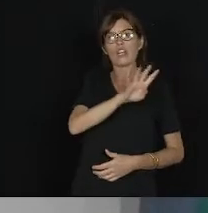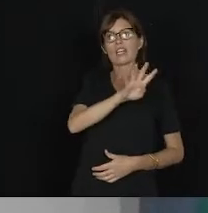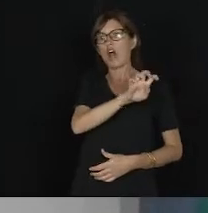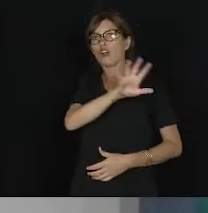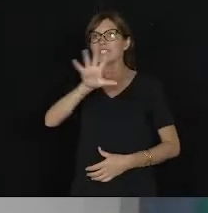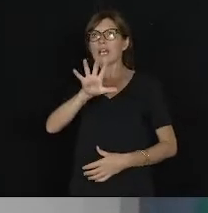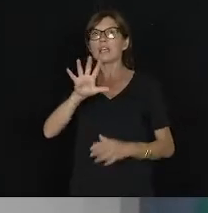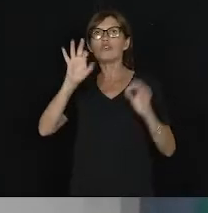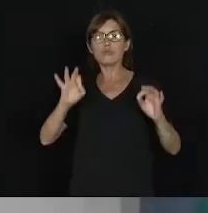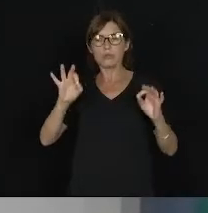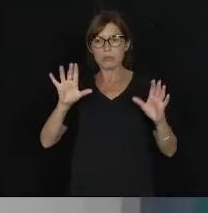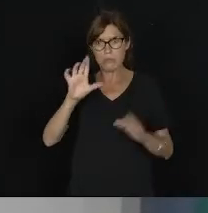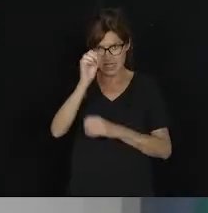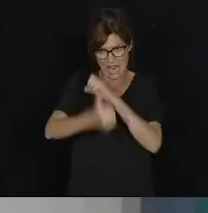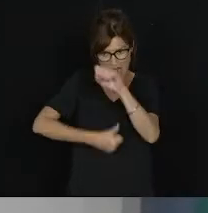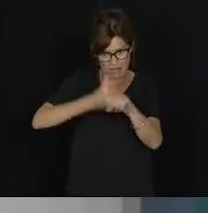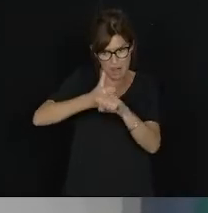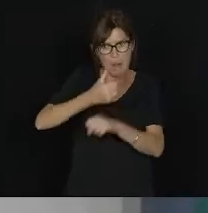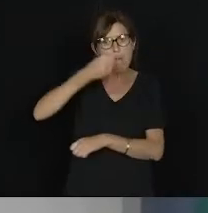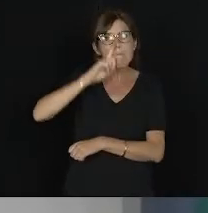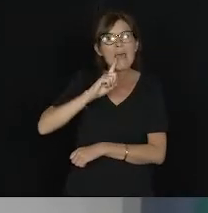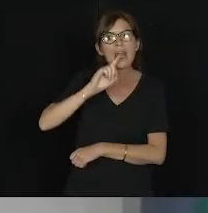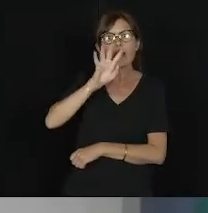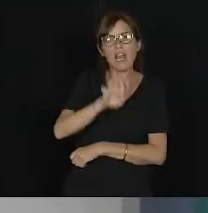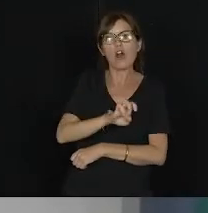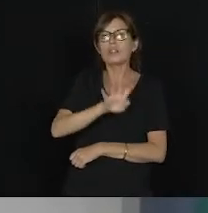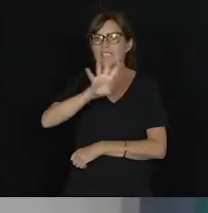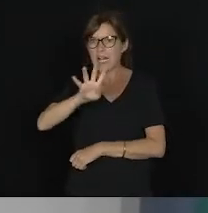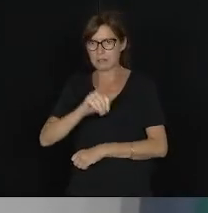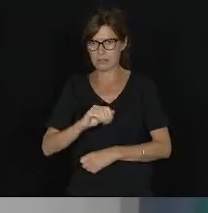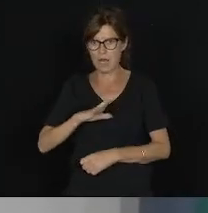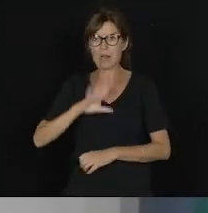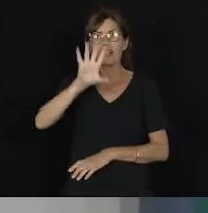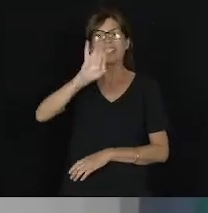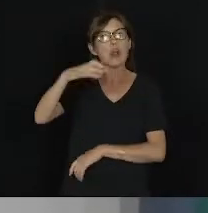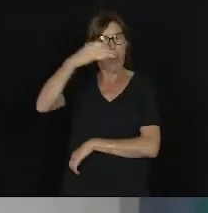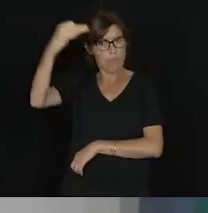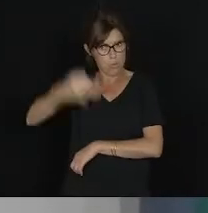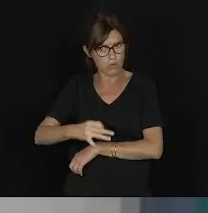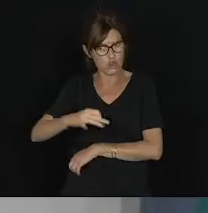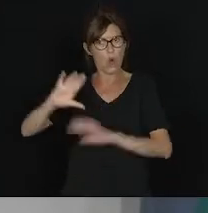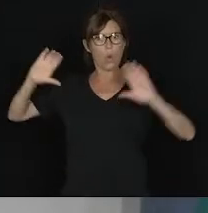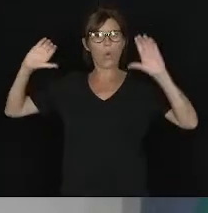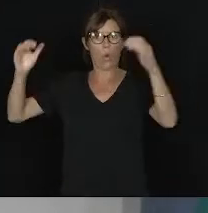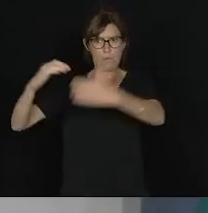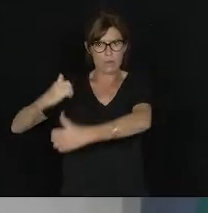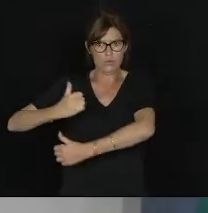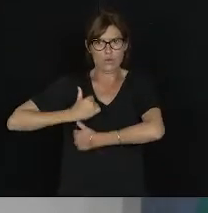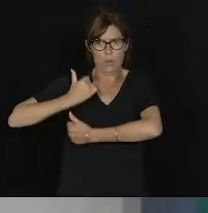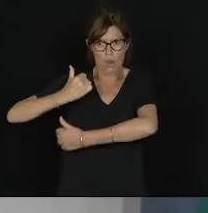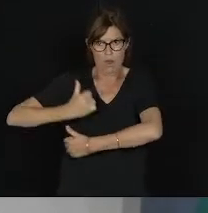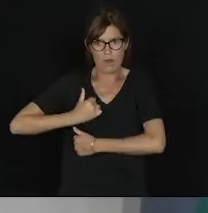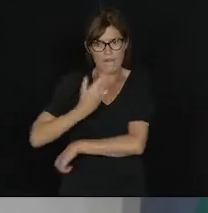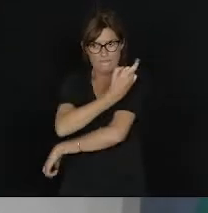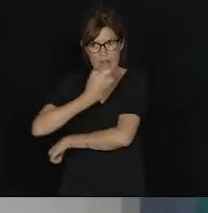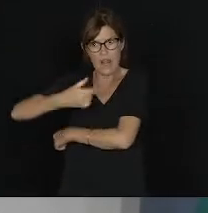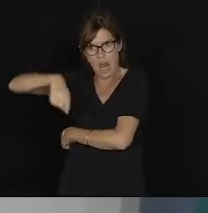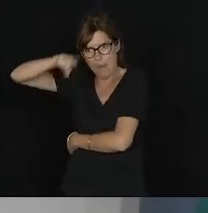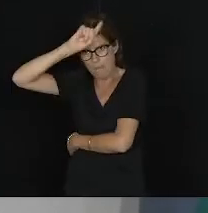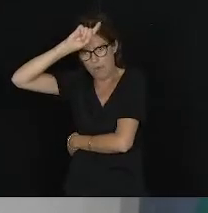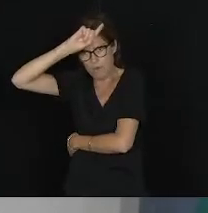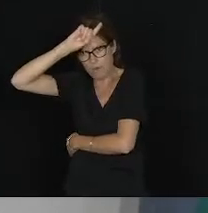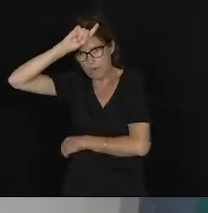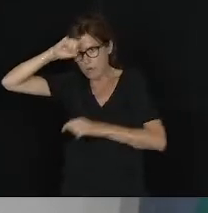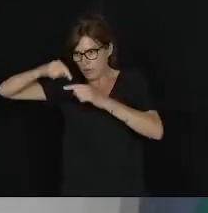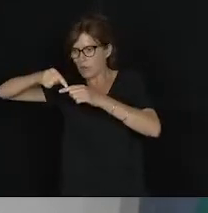mai 1944, 50% des morts militaires de la Wehrmacht sont encore en vie. Ça veut dire quoi ? Ça veut dire que